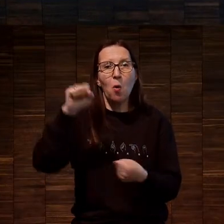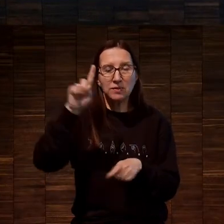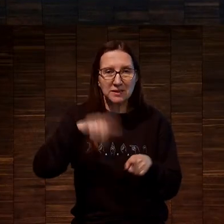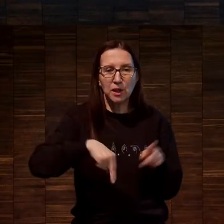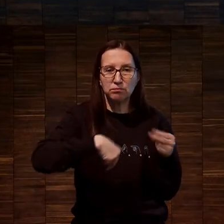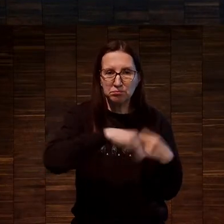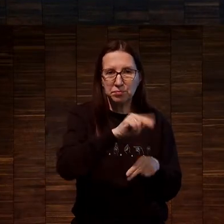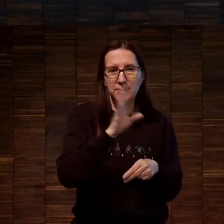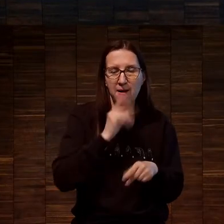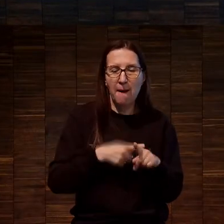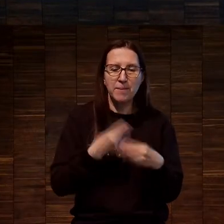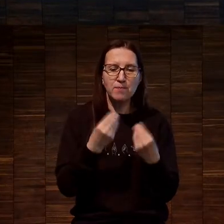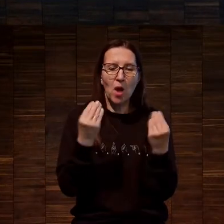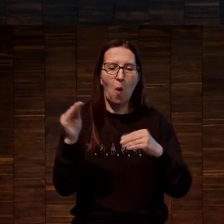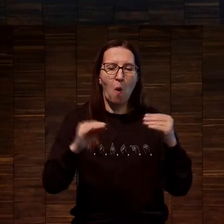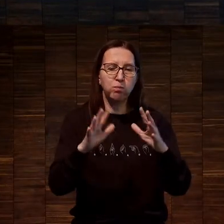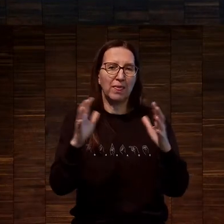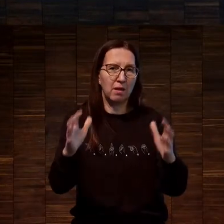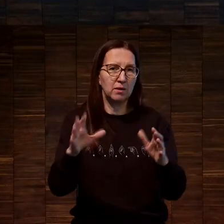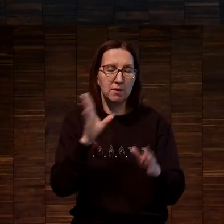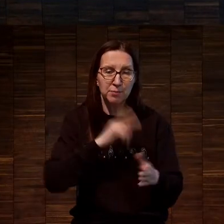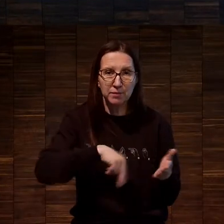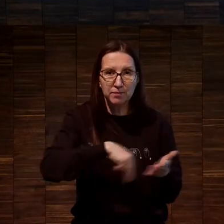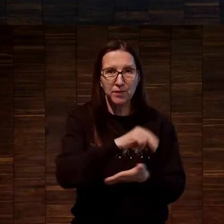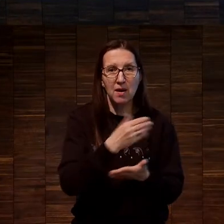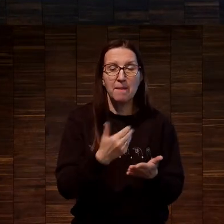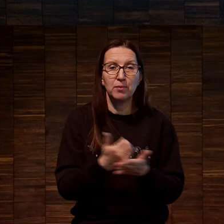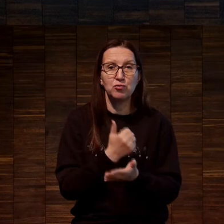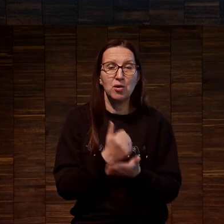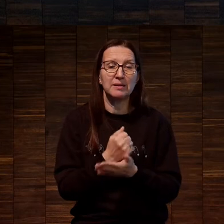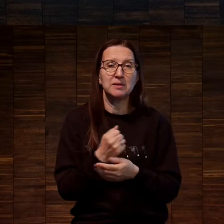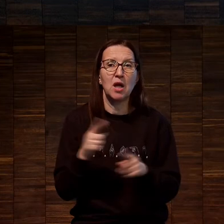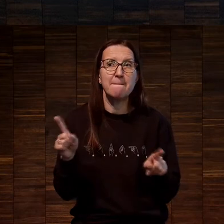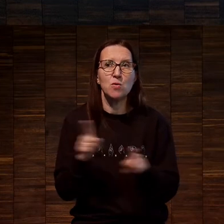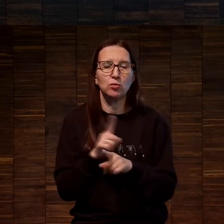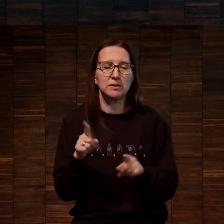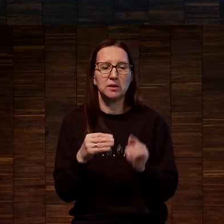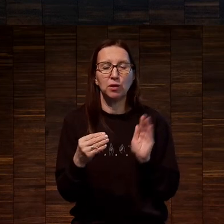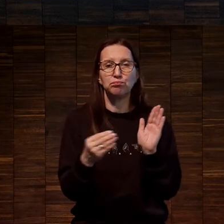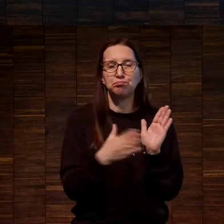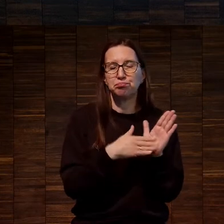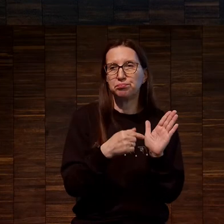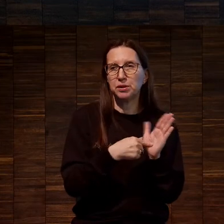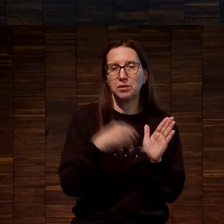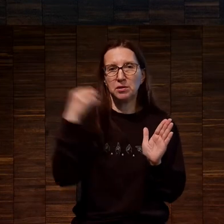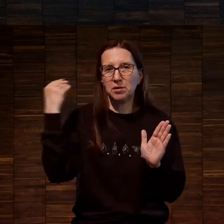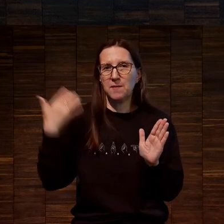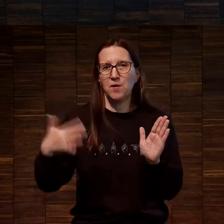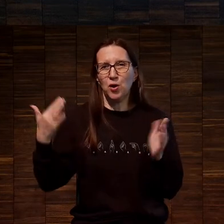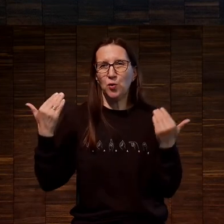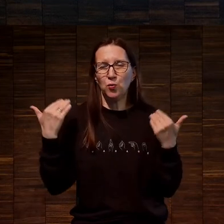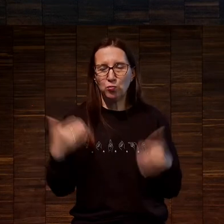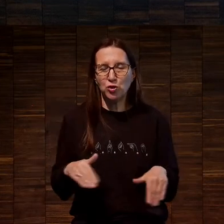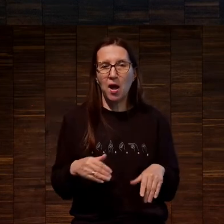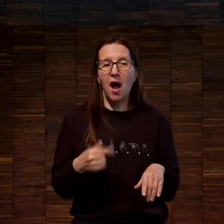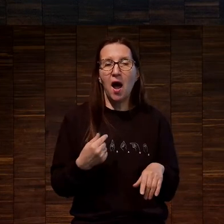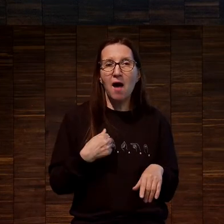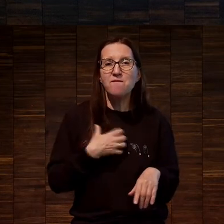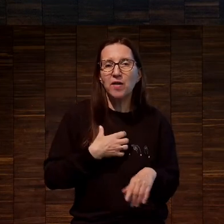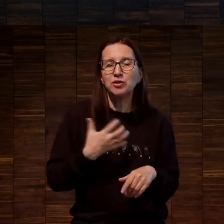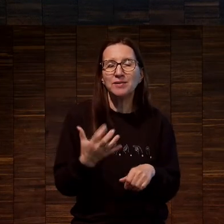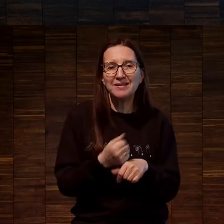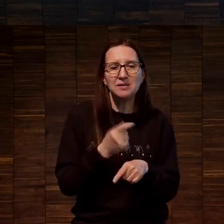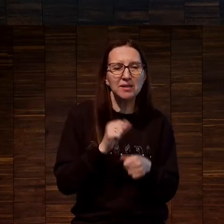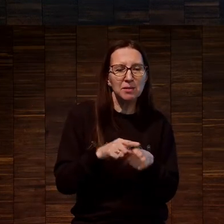доступный объект, который в музее получает какую-то баснословную цену. Нам важно было нащупать вот такие